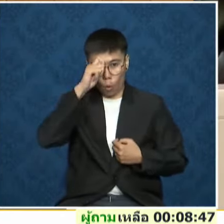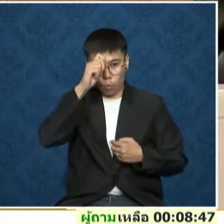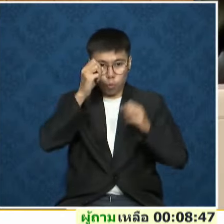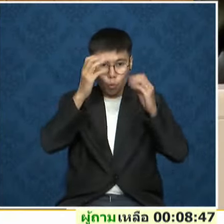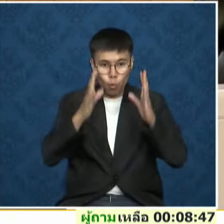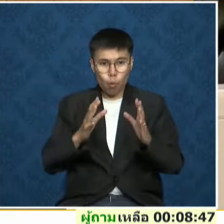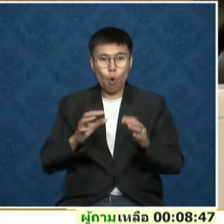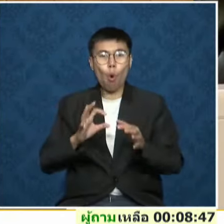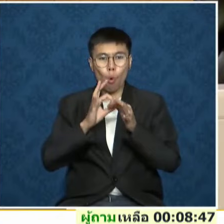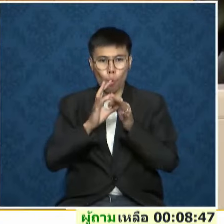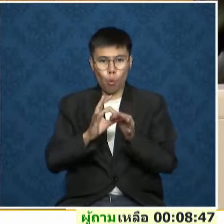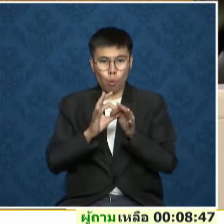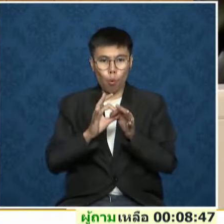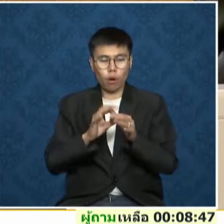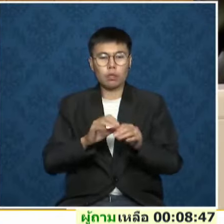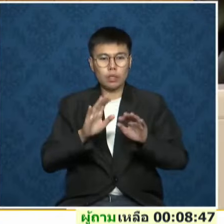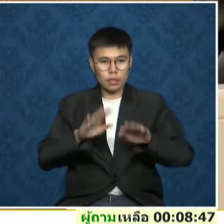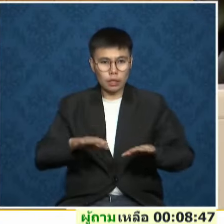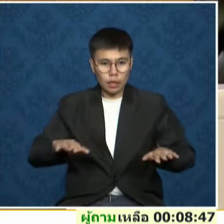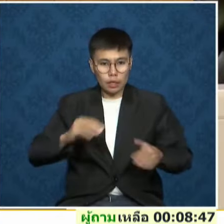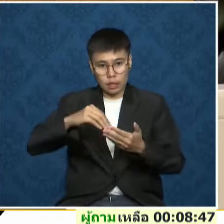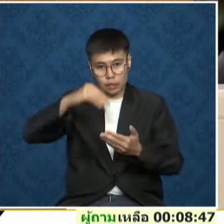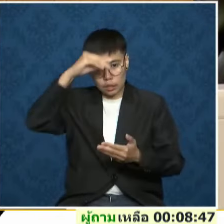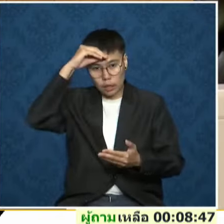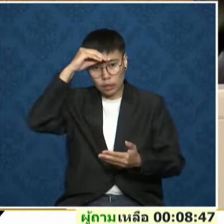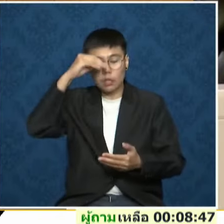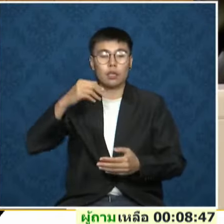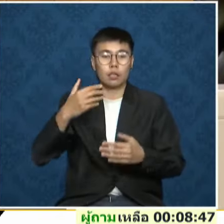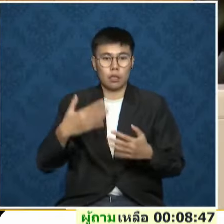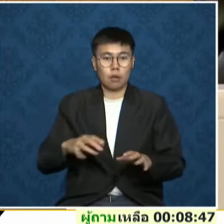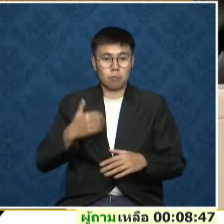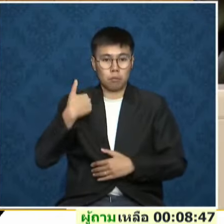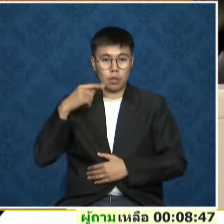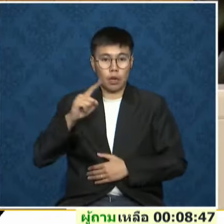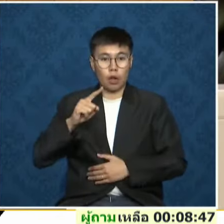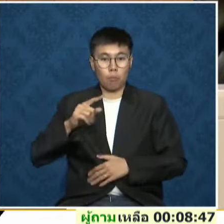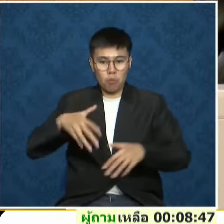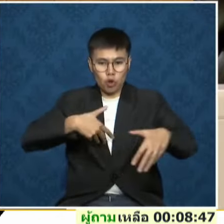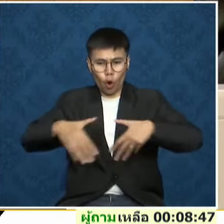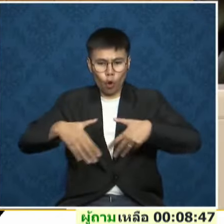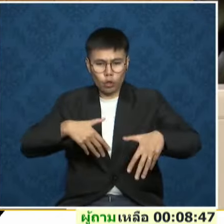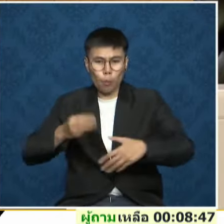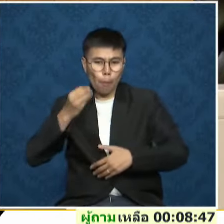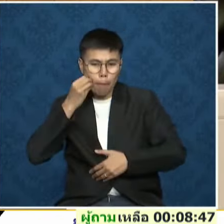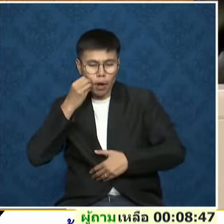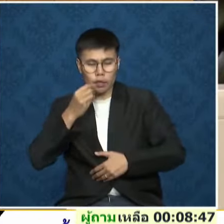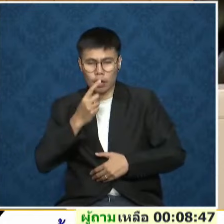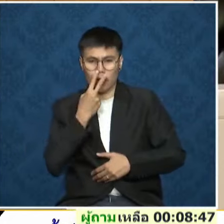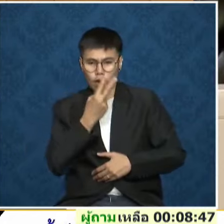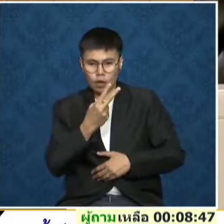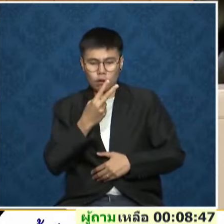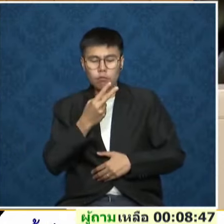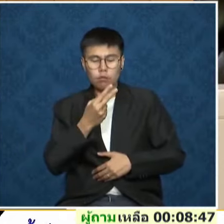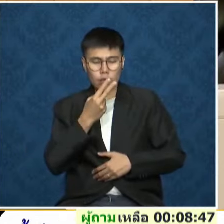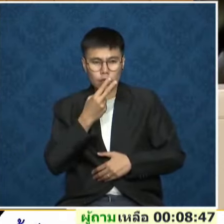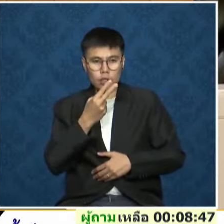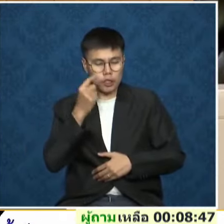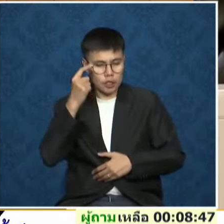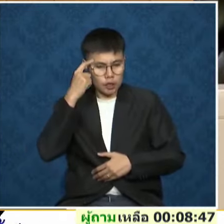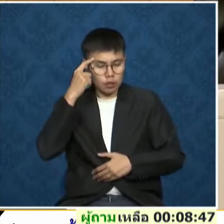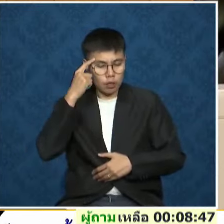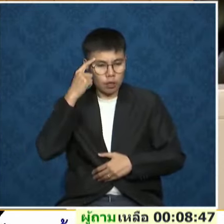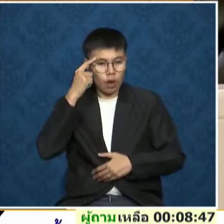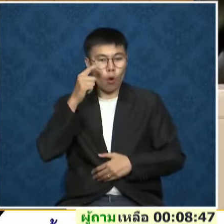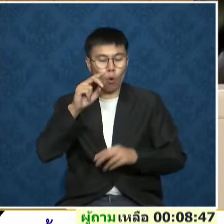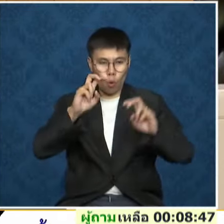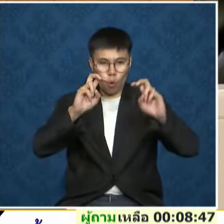ษย์แล้วก็ผมก็เชื่อว่าพี่น้องประชาชนที่อยู่ที่บ้านทุกคนก็ให้ความสำคัญในประเด็นนี้ครับเรื่องต้นจ